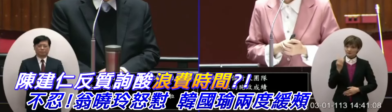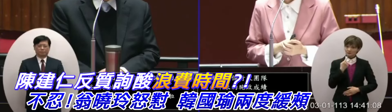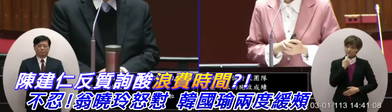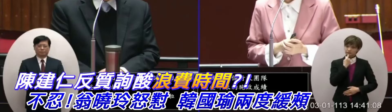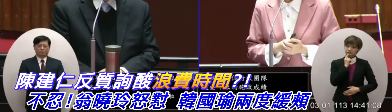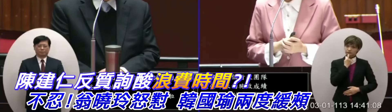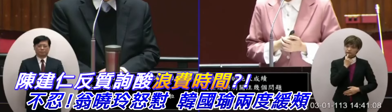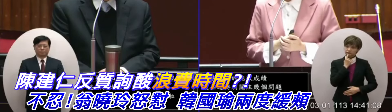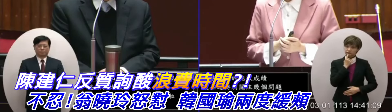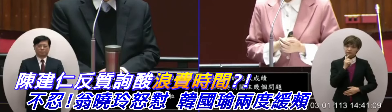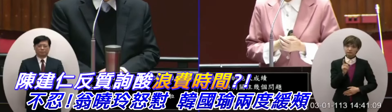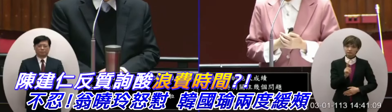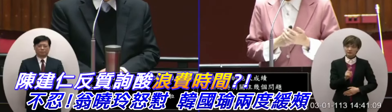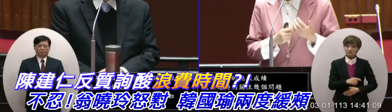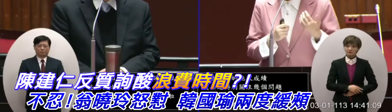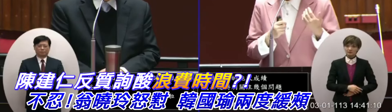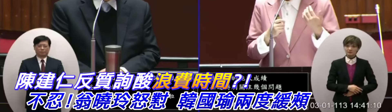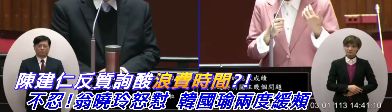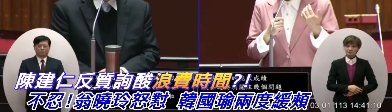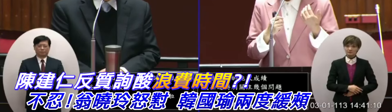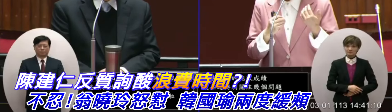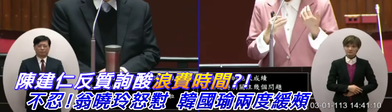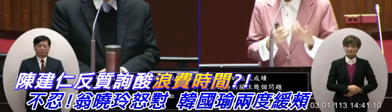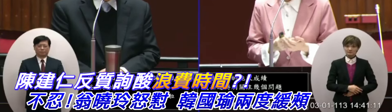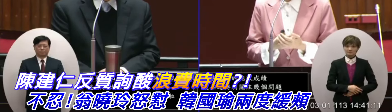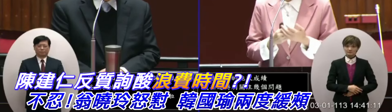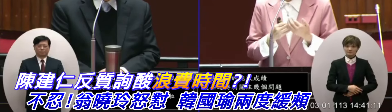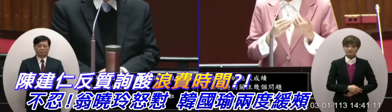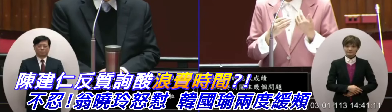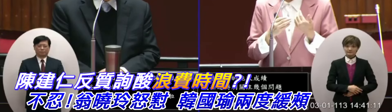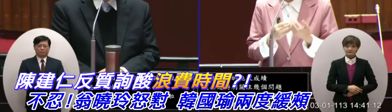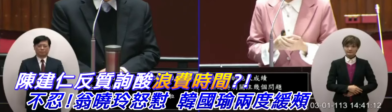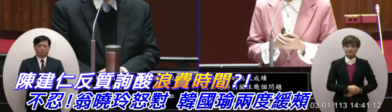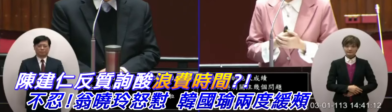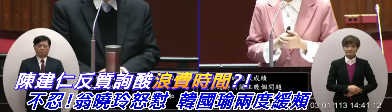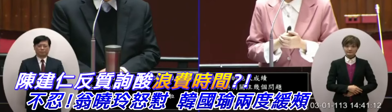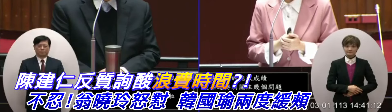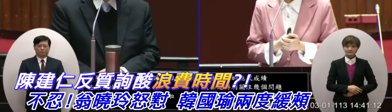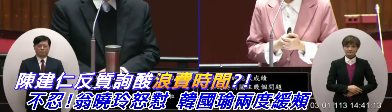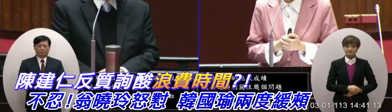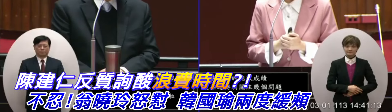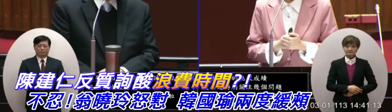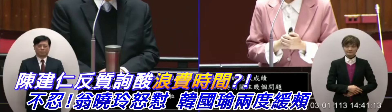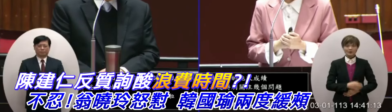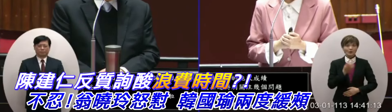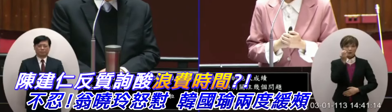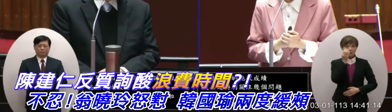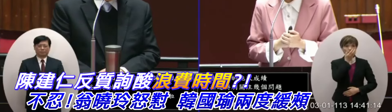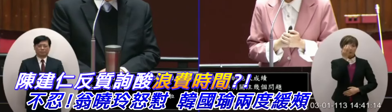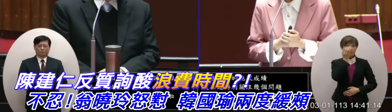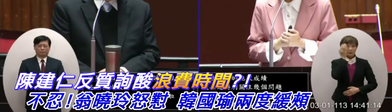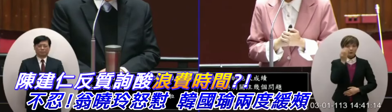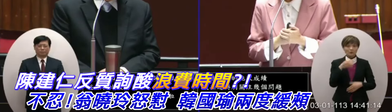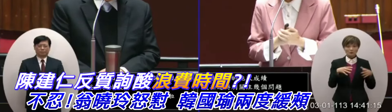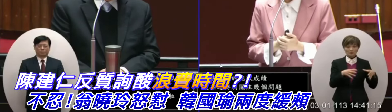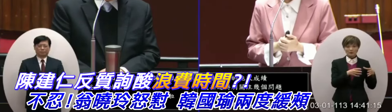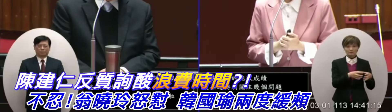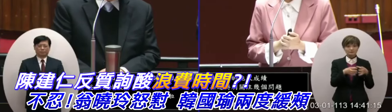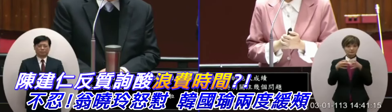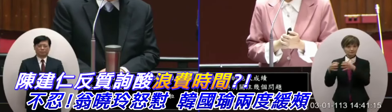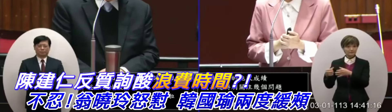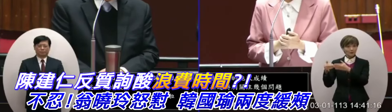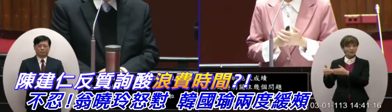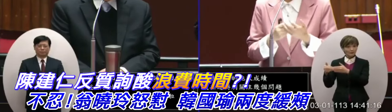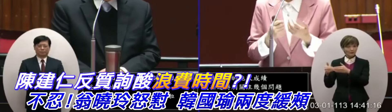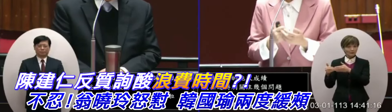怪的，就是明明这个禁止观光业者去大陆组